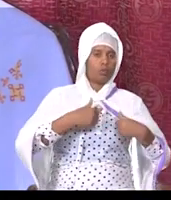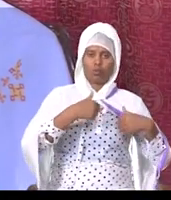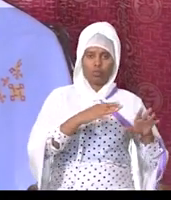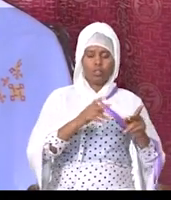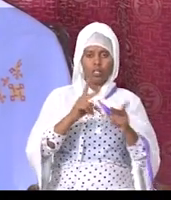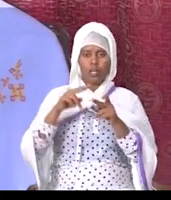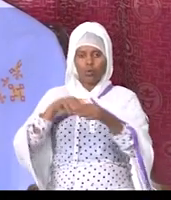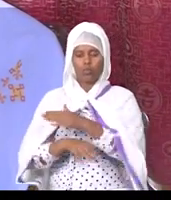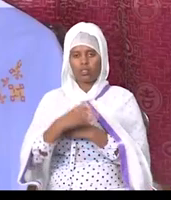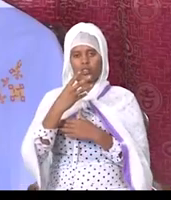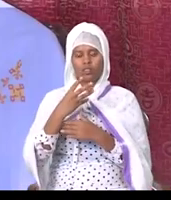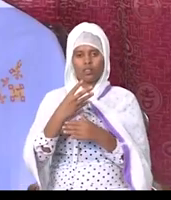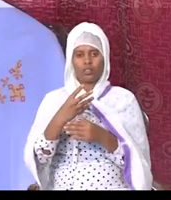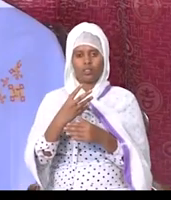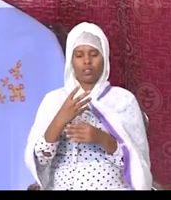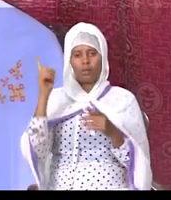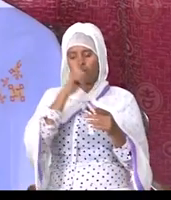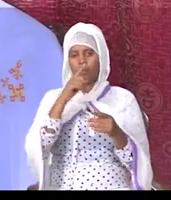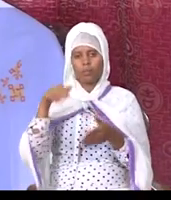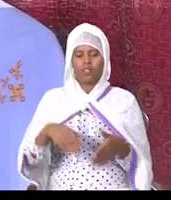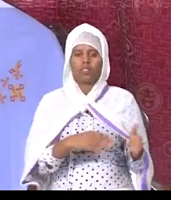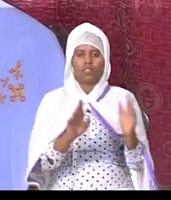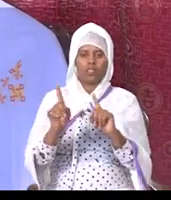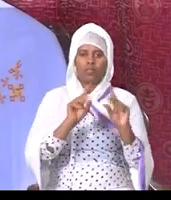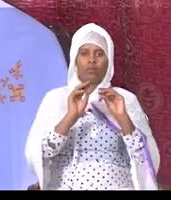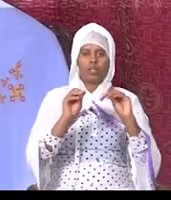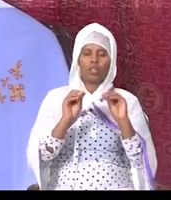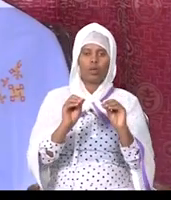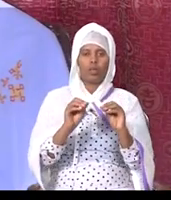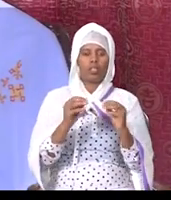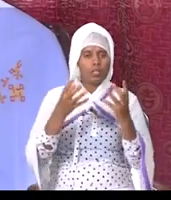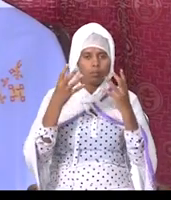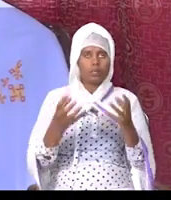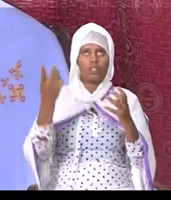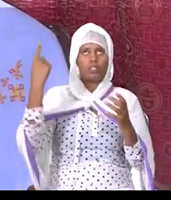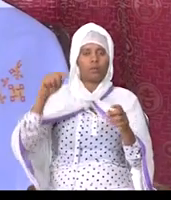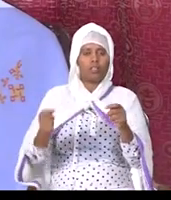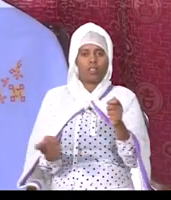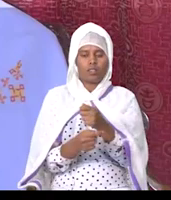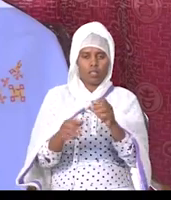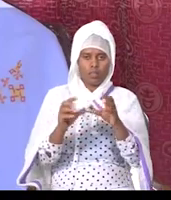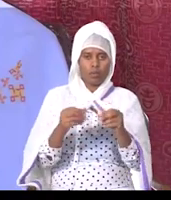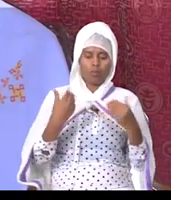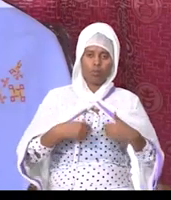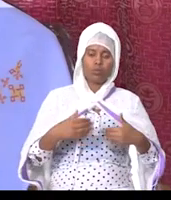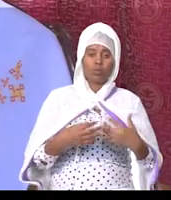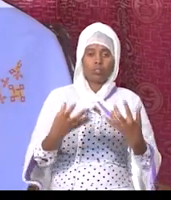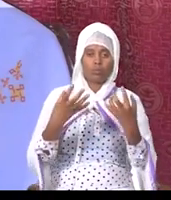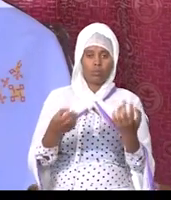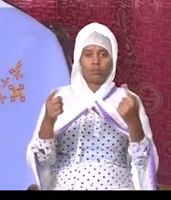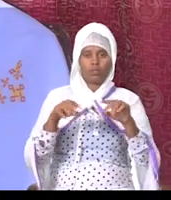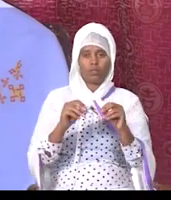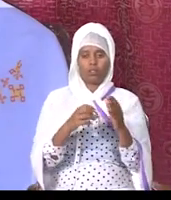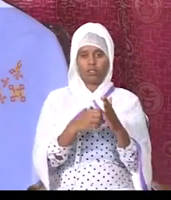قائل ازي موت ازي بسغا سلاز فصمو يو بنفس فصموخه نفس لتعبي ناي موت موت